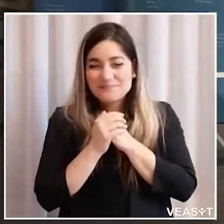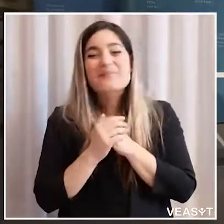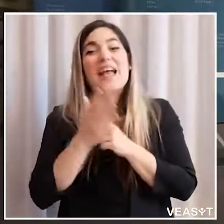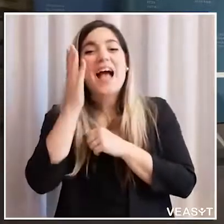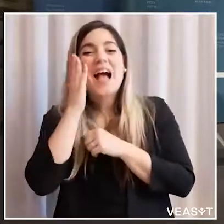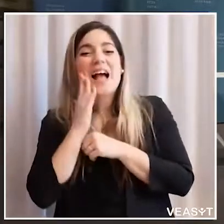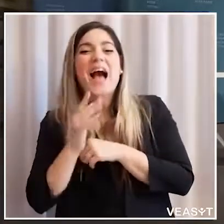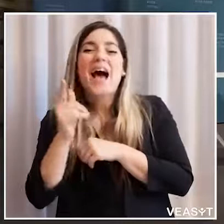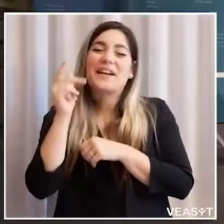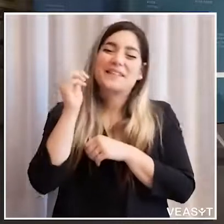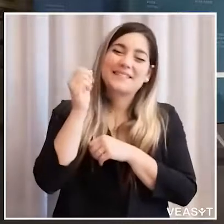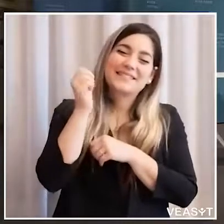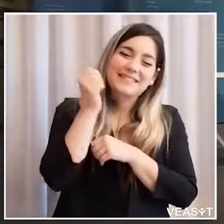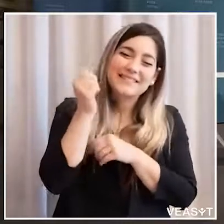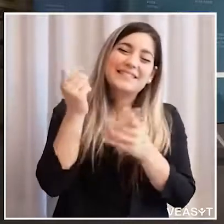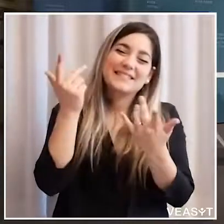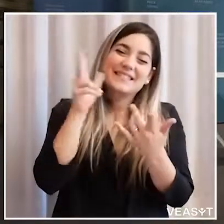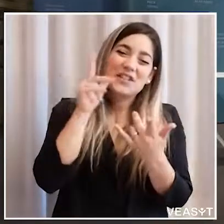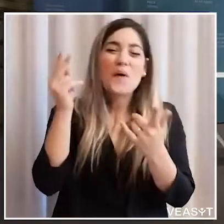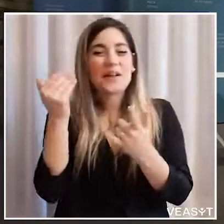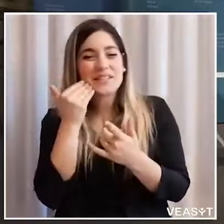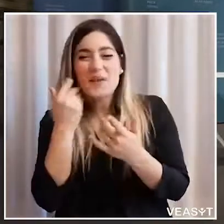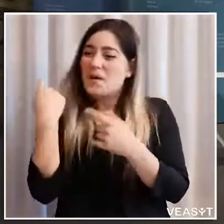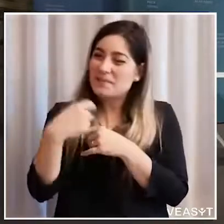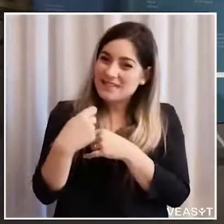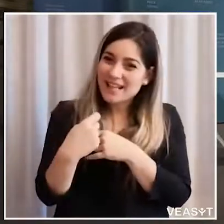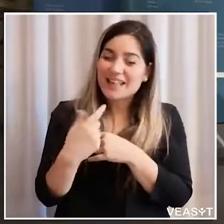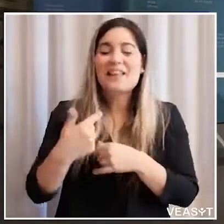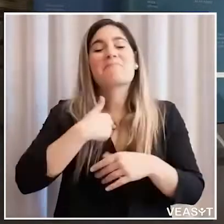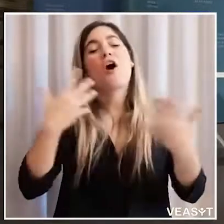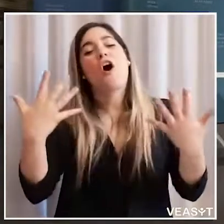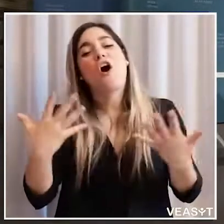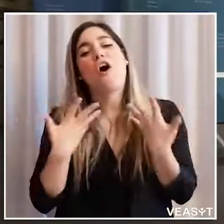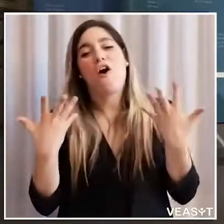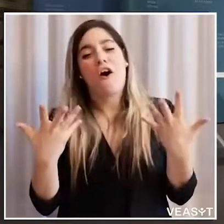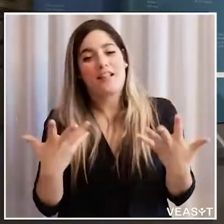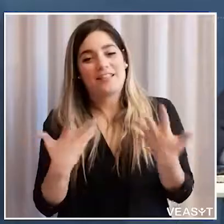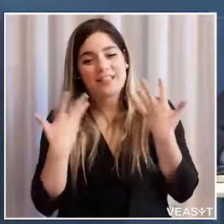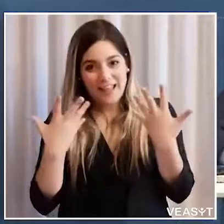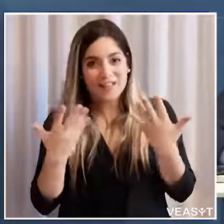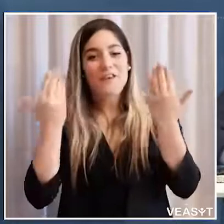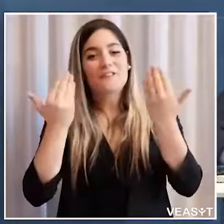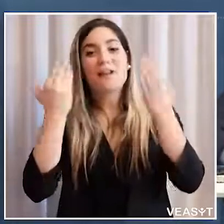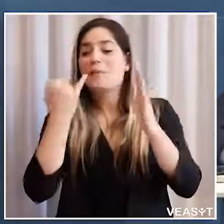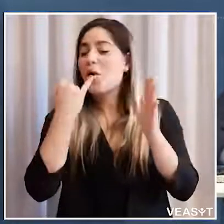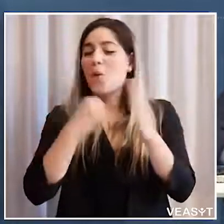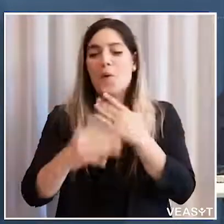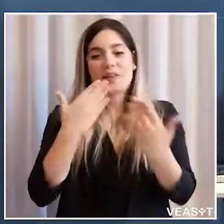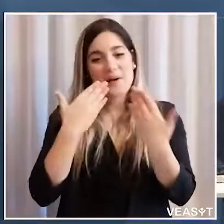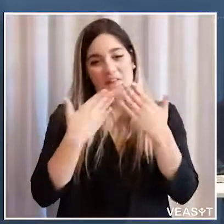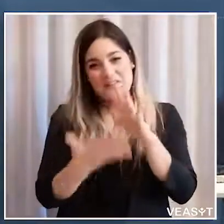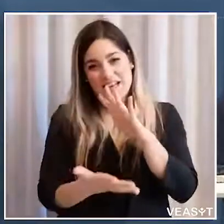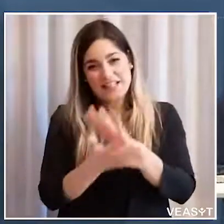gentili signori signore caro presidente sono molto contento che sia che oggi abbiamo l'ultima